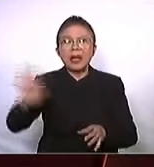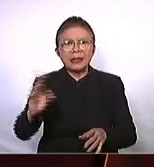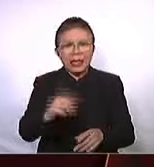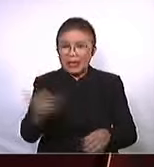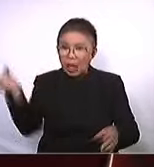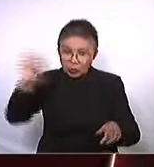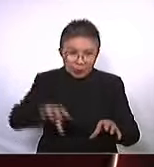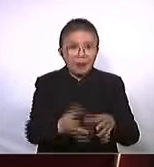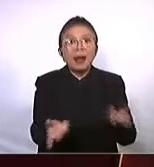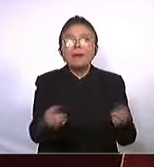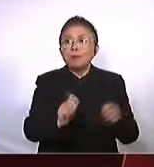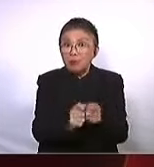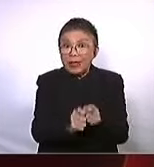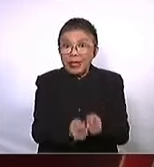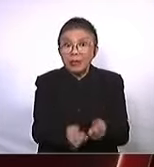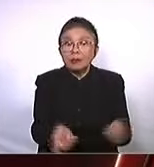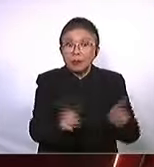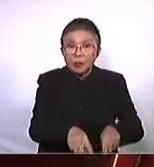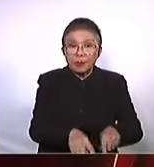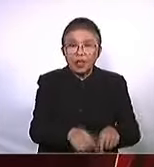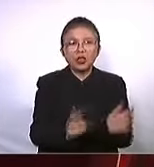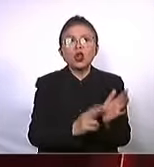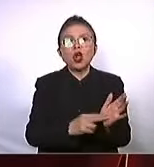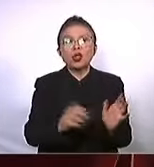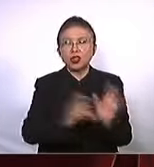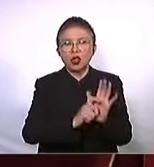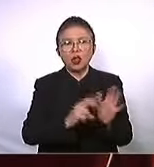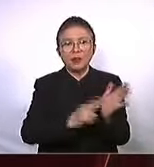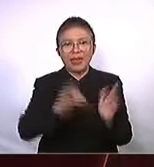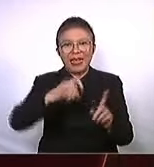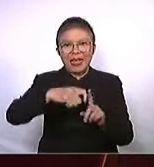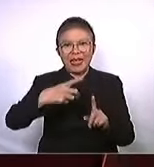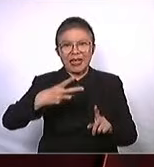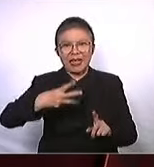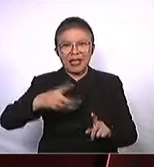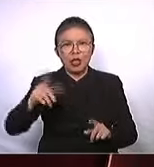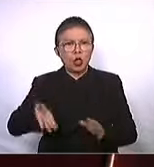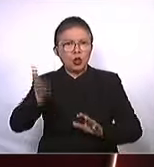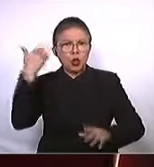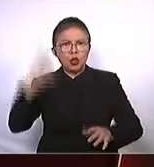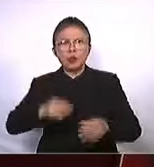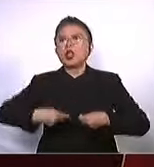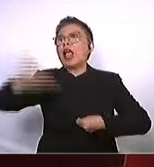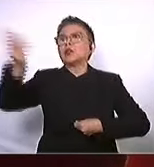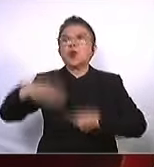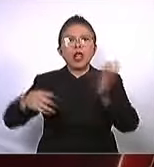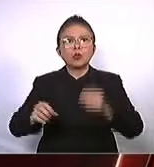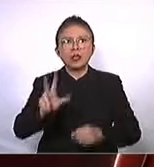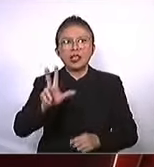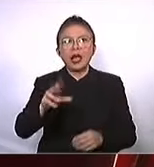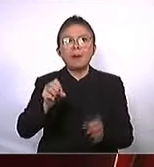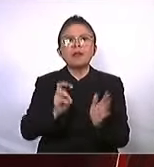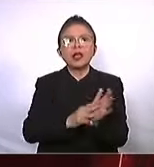tambah dalam negeri. Saya kasih contoh nikel. Dulu sebelum ada hilirisasi, kita ekspor hanya 3